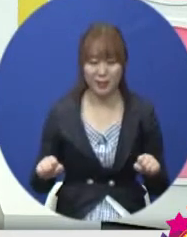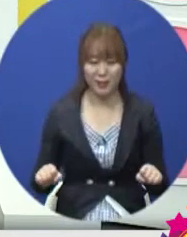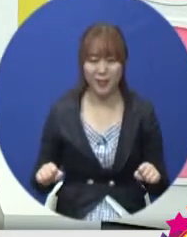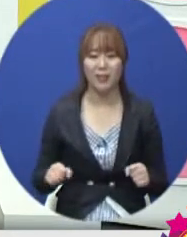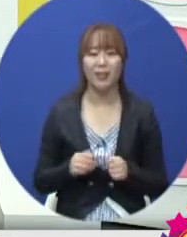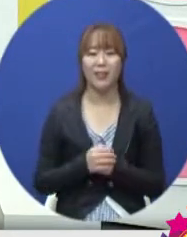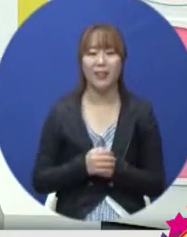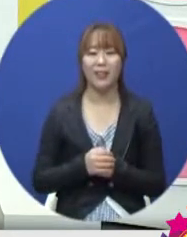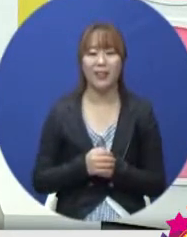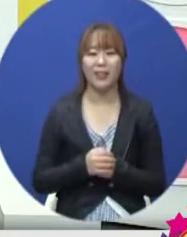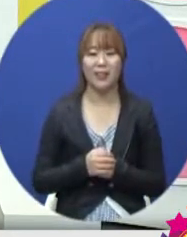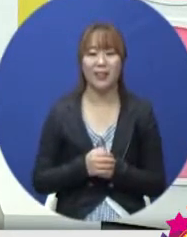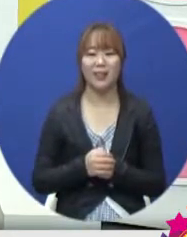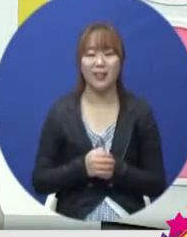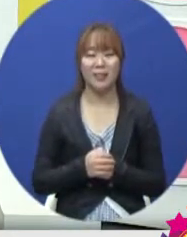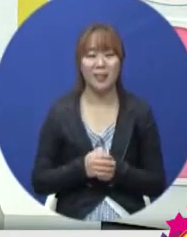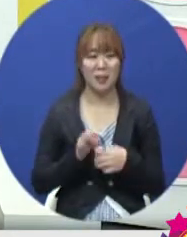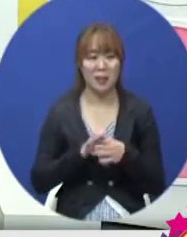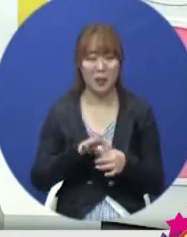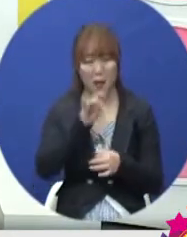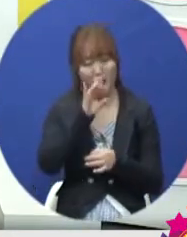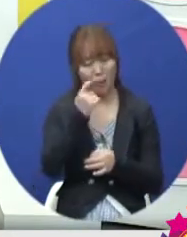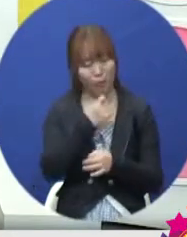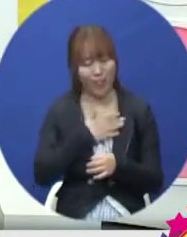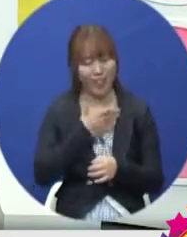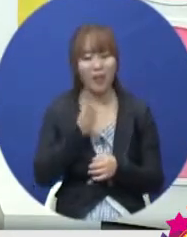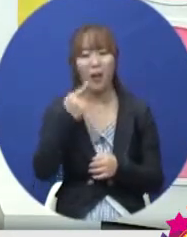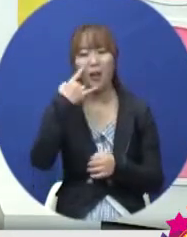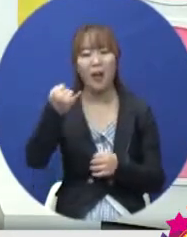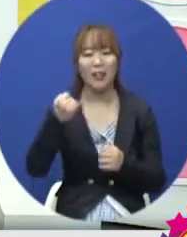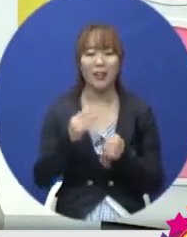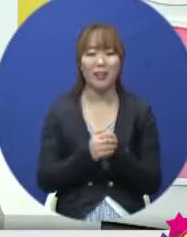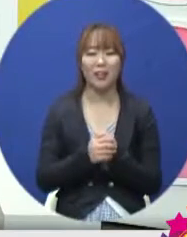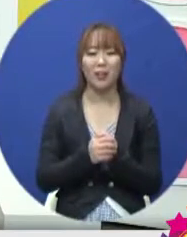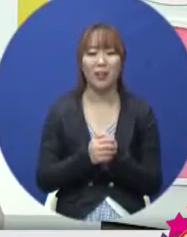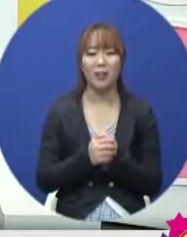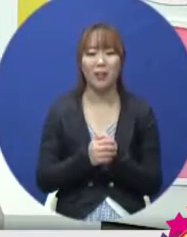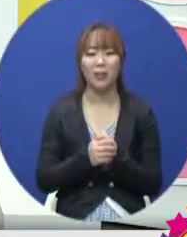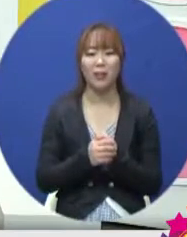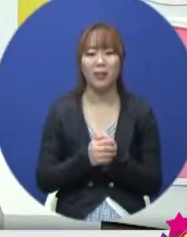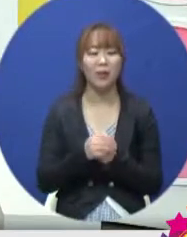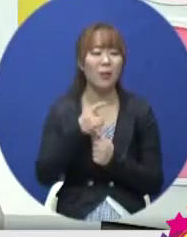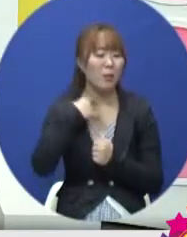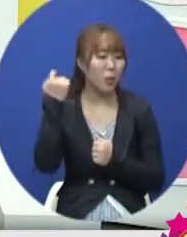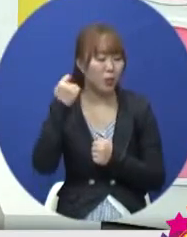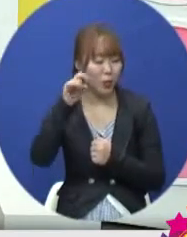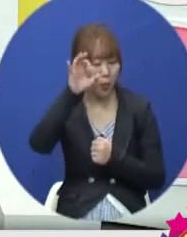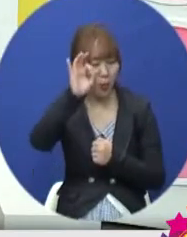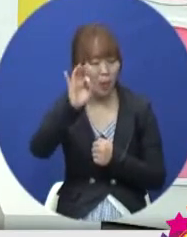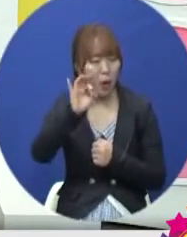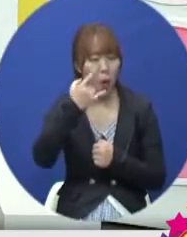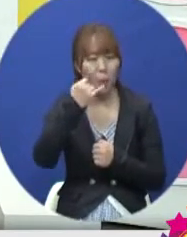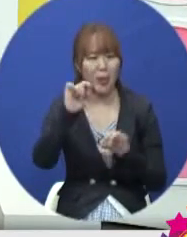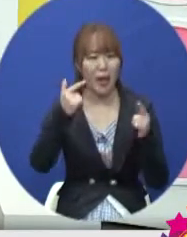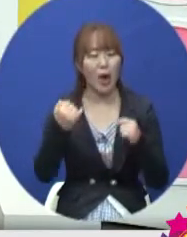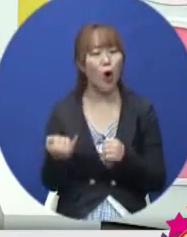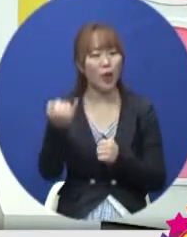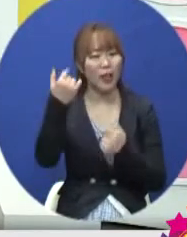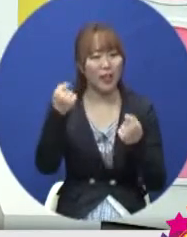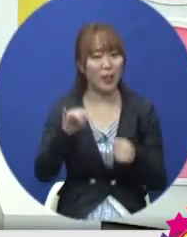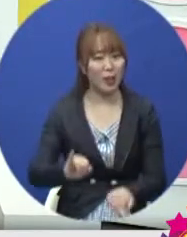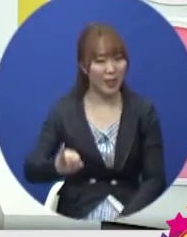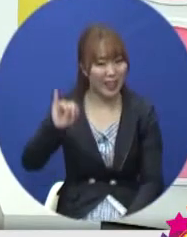네. 네. 연결이 안 된 줄 깜짝 놀랐어요. 어머니. 네네. 네. 목소리로 들어서는 언니인데,